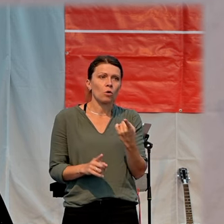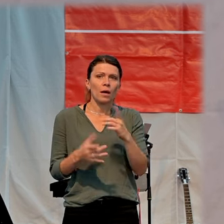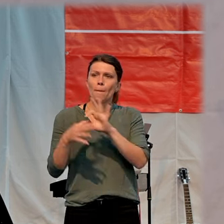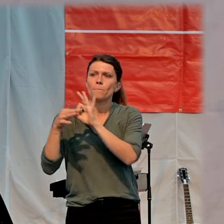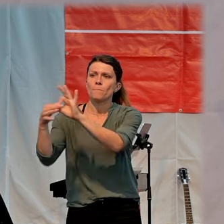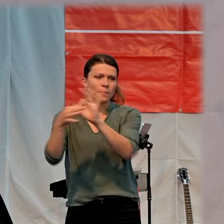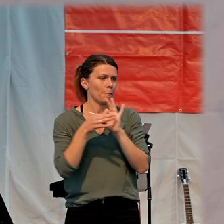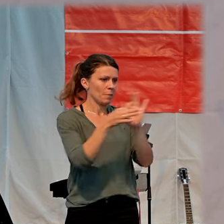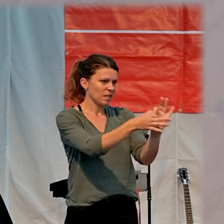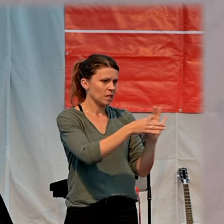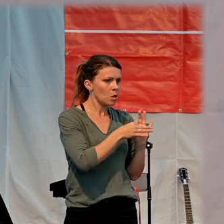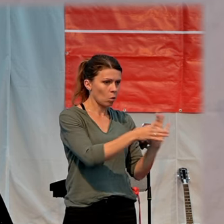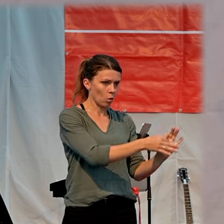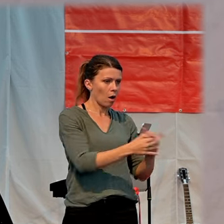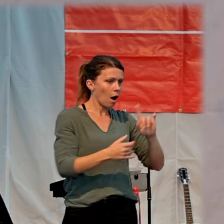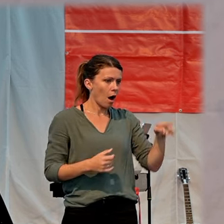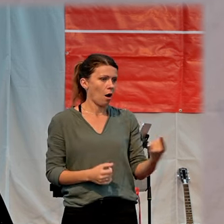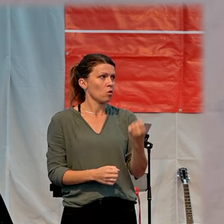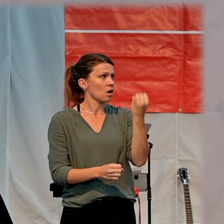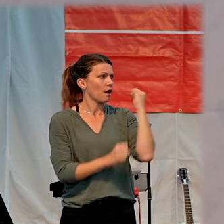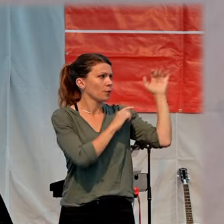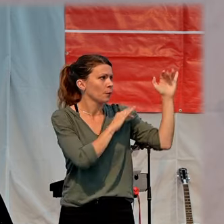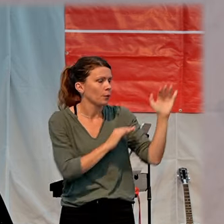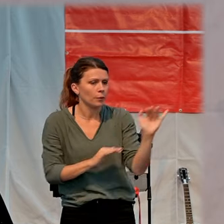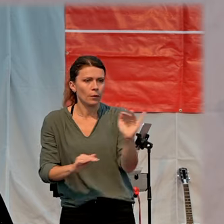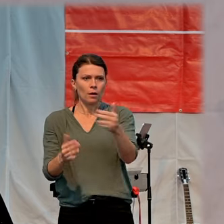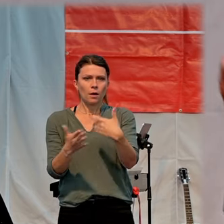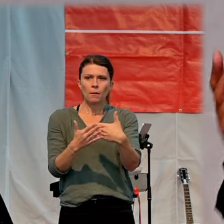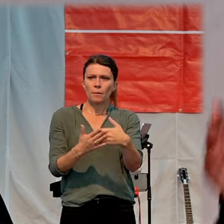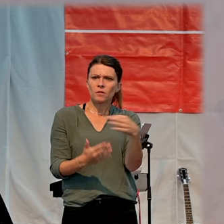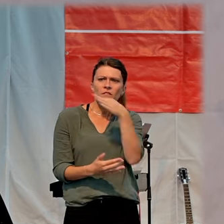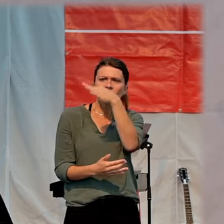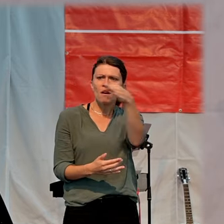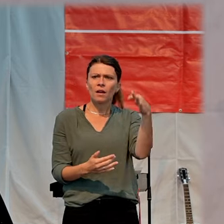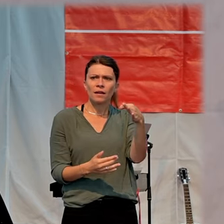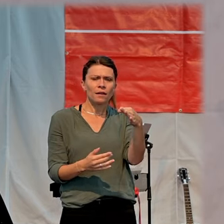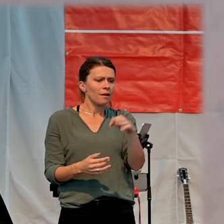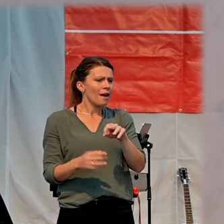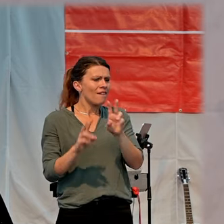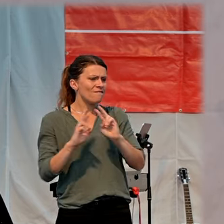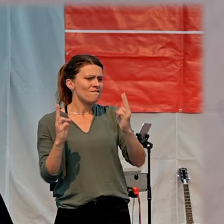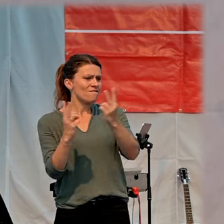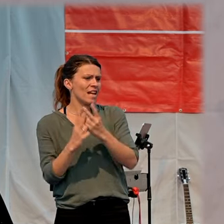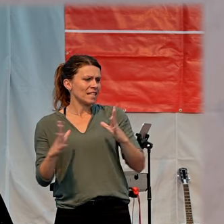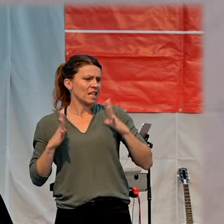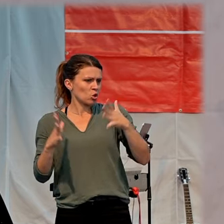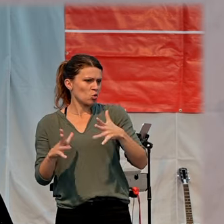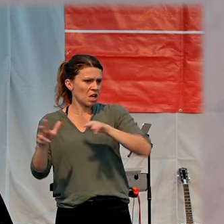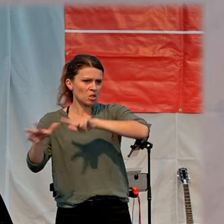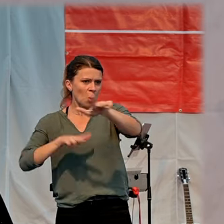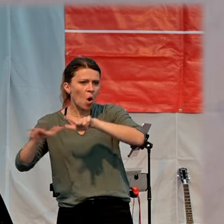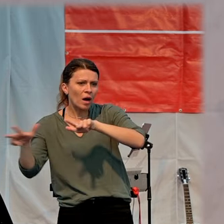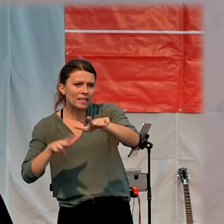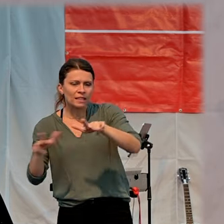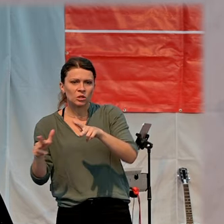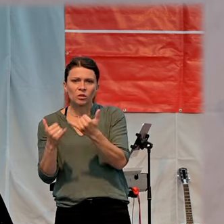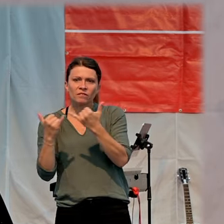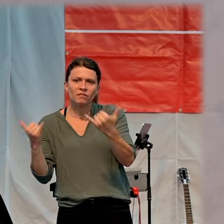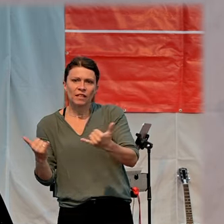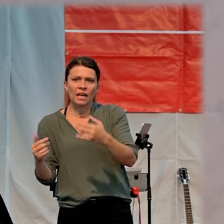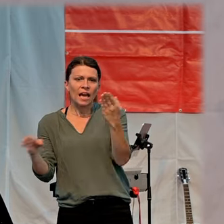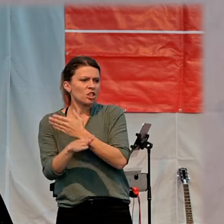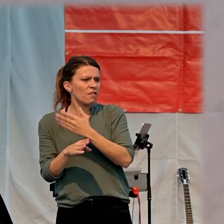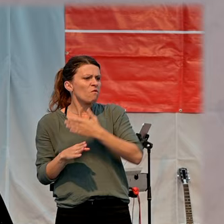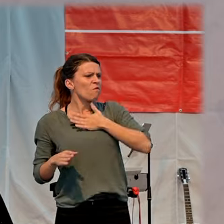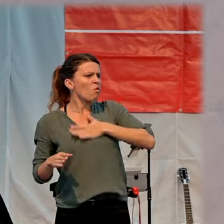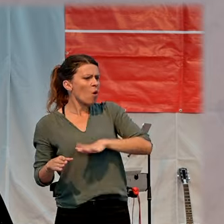Beziehungen. Wenn wir etwa nachfragen, wie die Weltgesundheitsorganisation Wohl oder Gesundheit definiert,